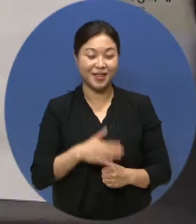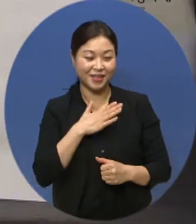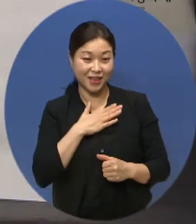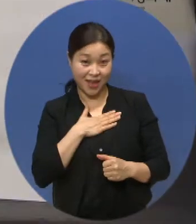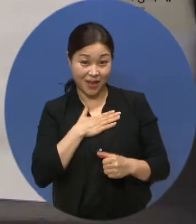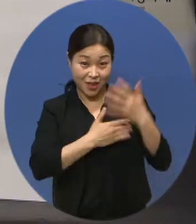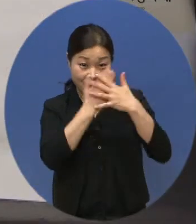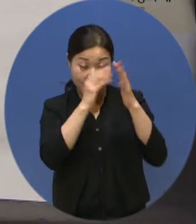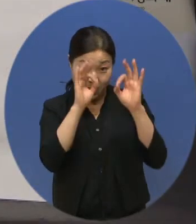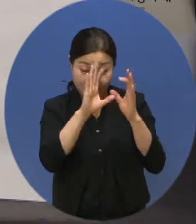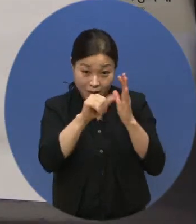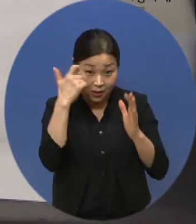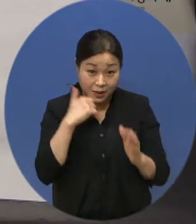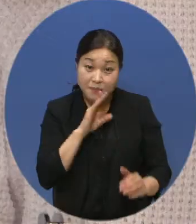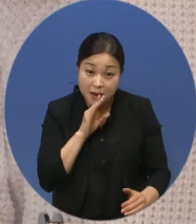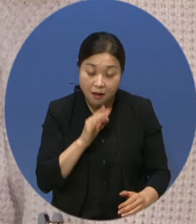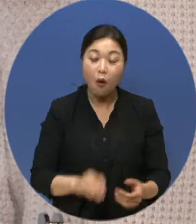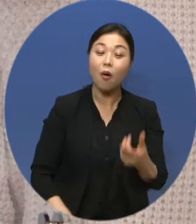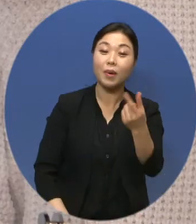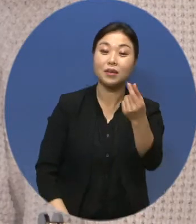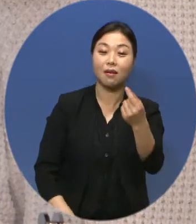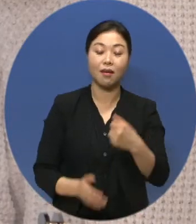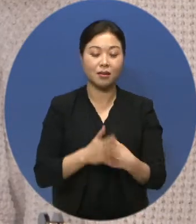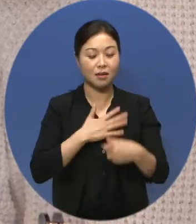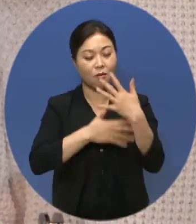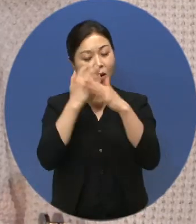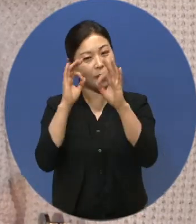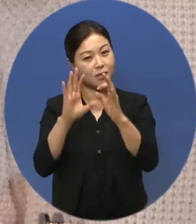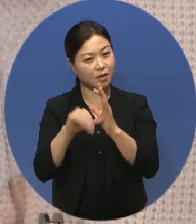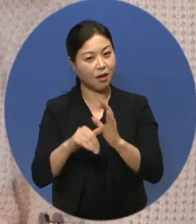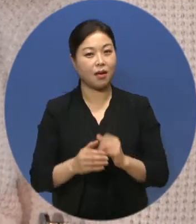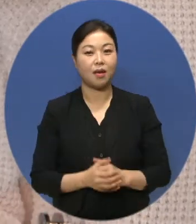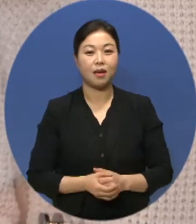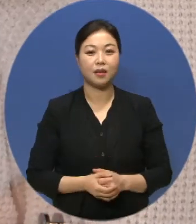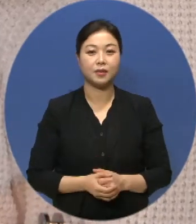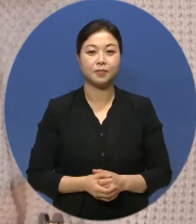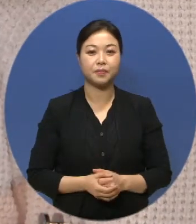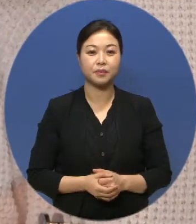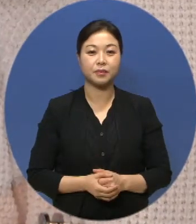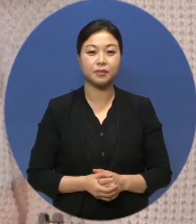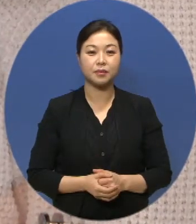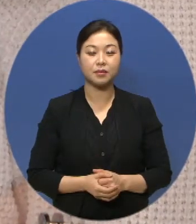느낌 말씀하시는 네, 그렇죠. 거죠? 네. 제 영화를 봤을 때 저는 일단은